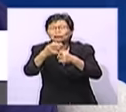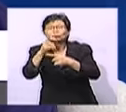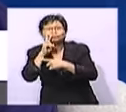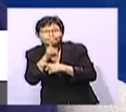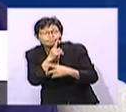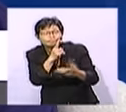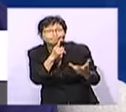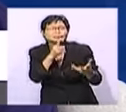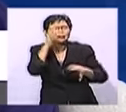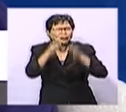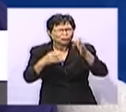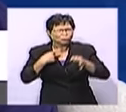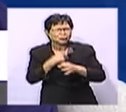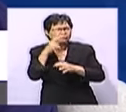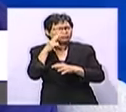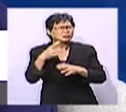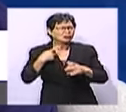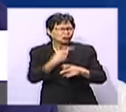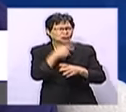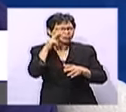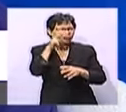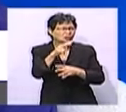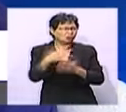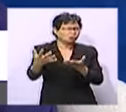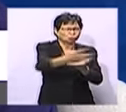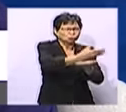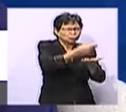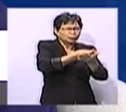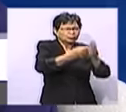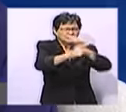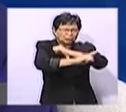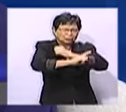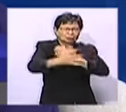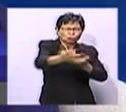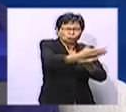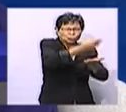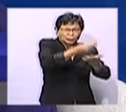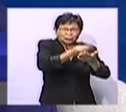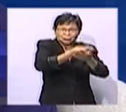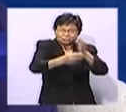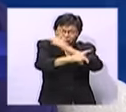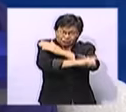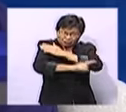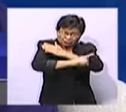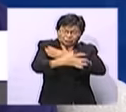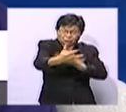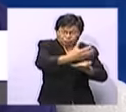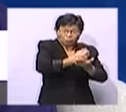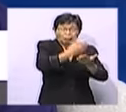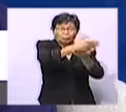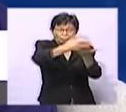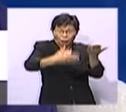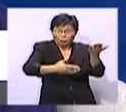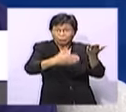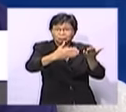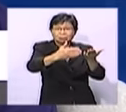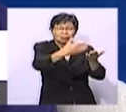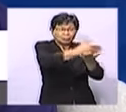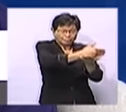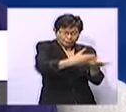ianya tak dicerminkan dari segi kutipan denda yang dikenakan sebab bahagian ini sangat